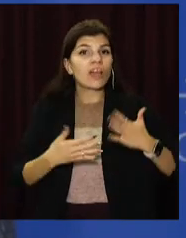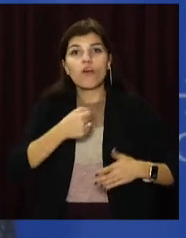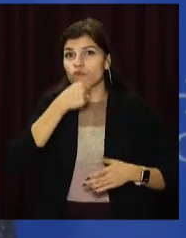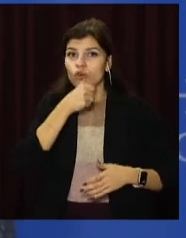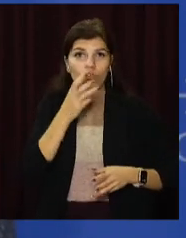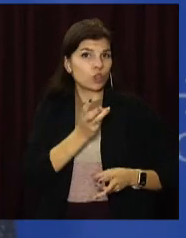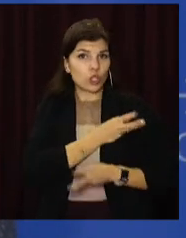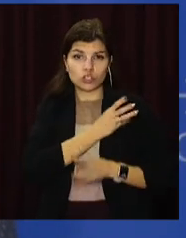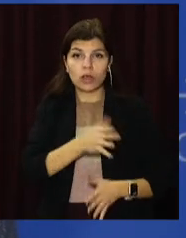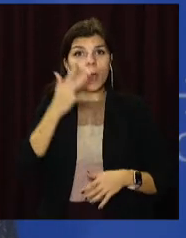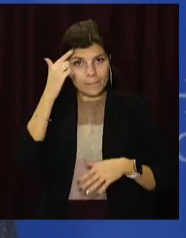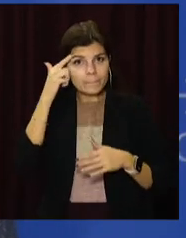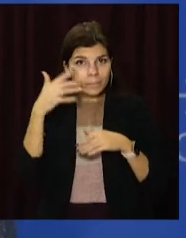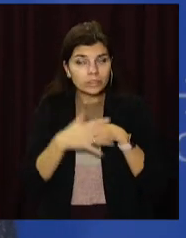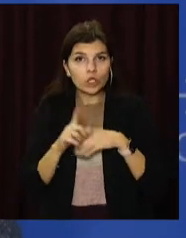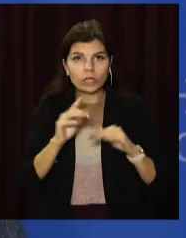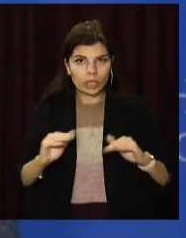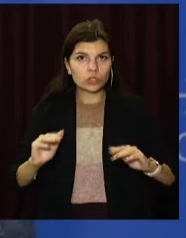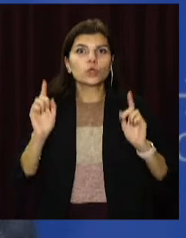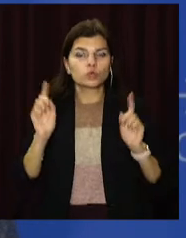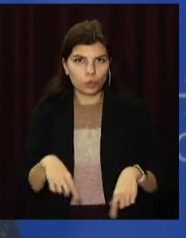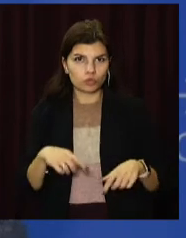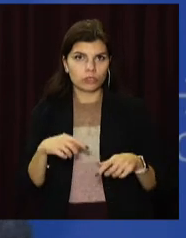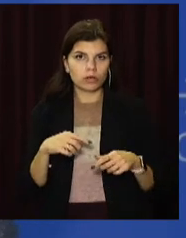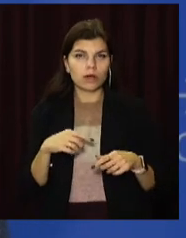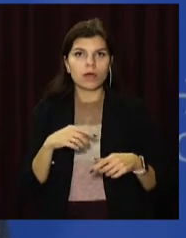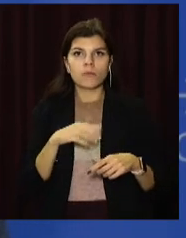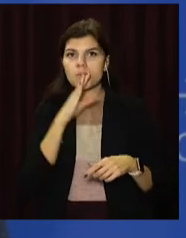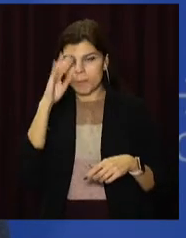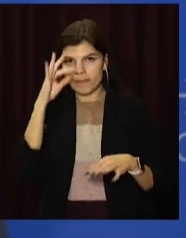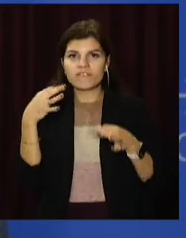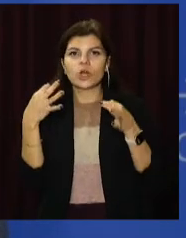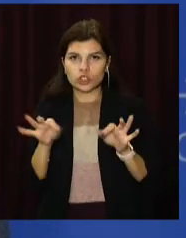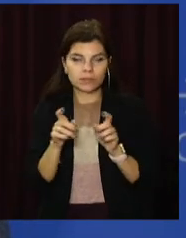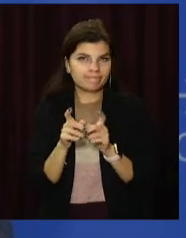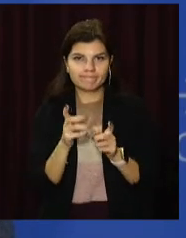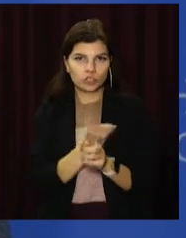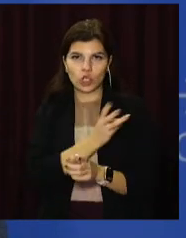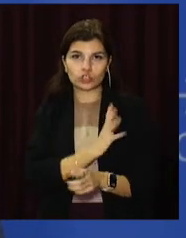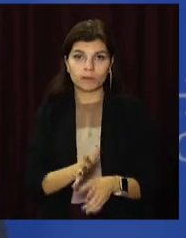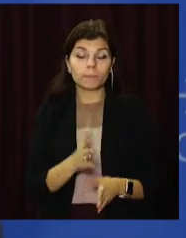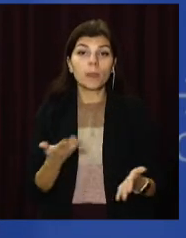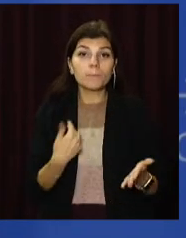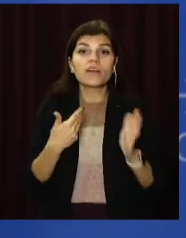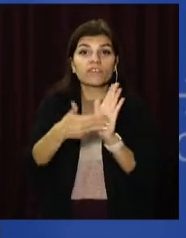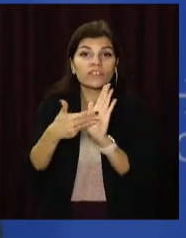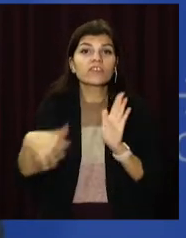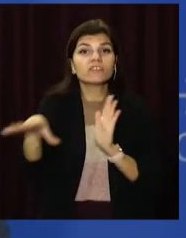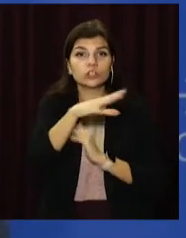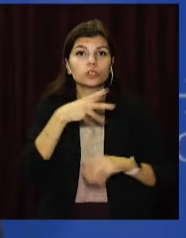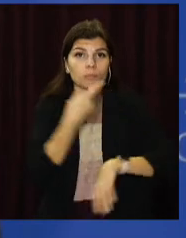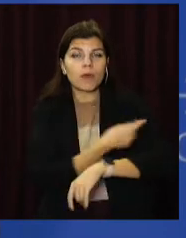йдуть, ви ж розумієте, що дітей теж не дуже охоче ведуть до вакцинації. Але ми закликаємо всіх вакцинуватися, тому що